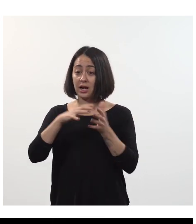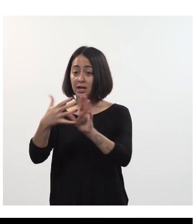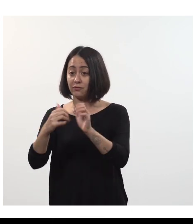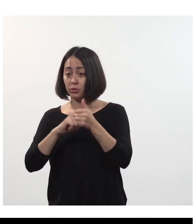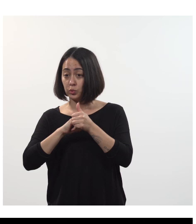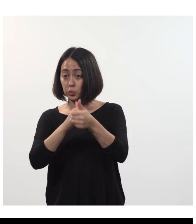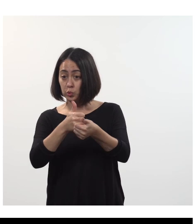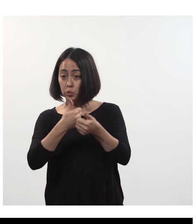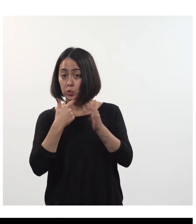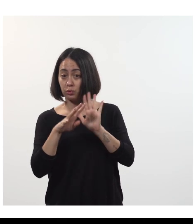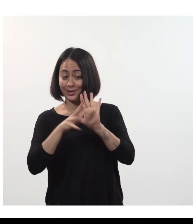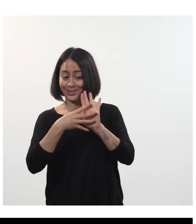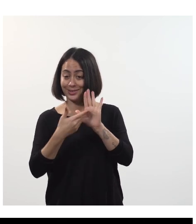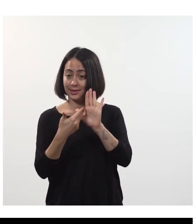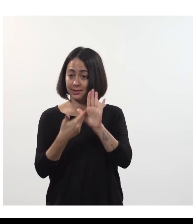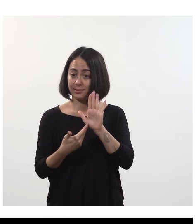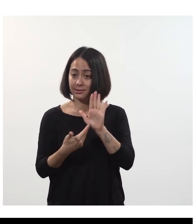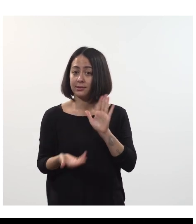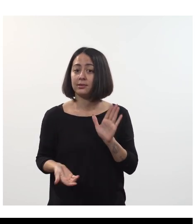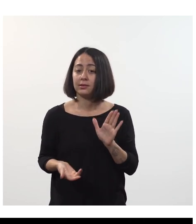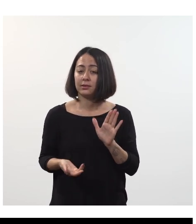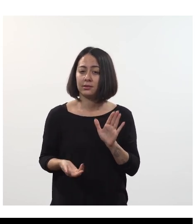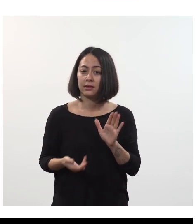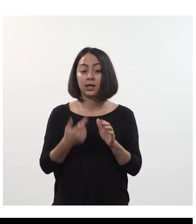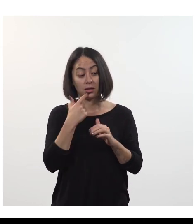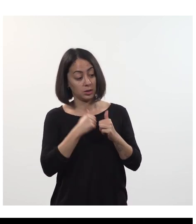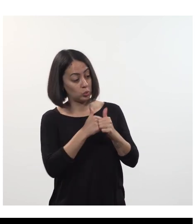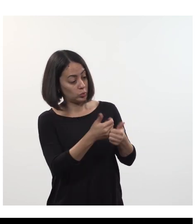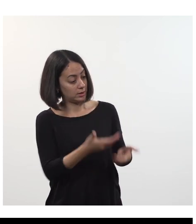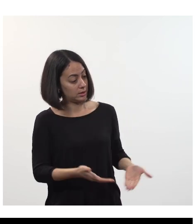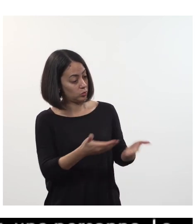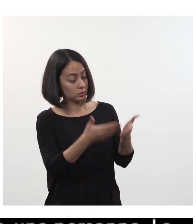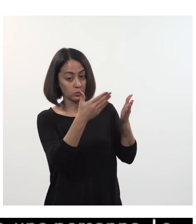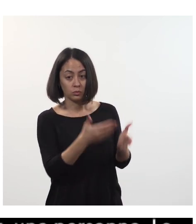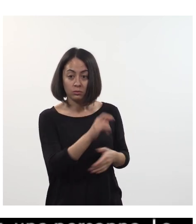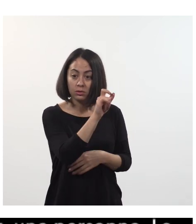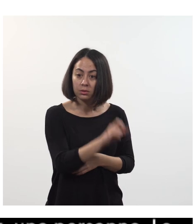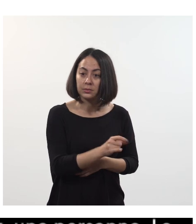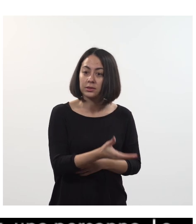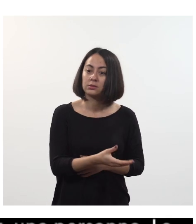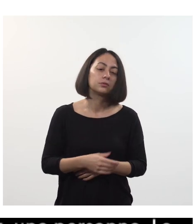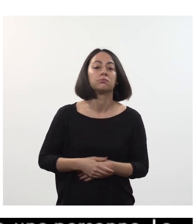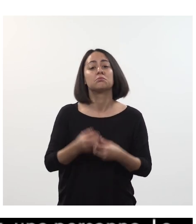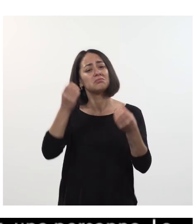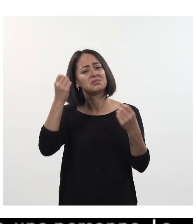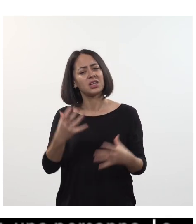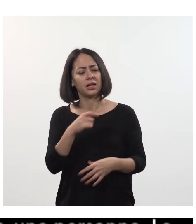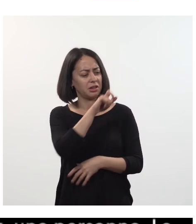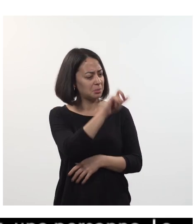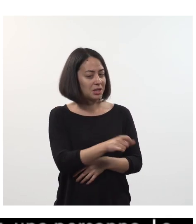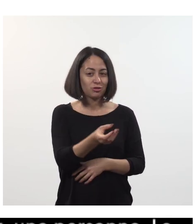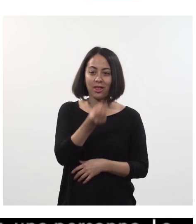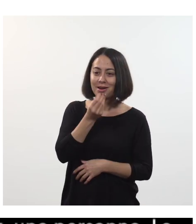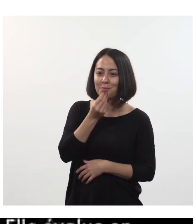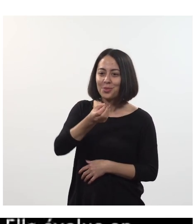ces paramètres. Et puis bien sûr en fonction de l'évolution et de l'état de la personne. Hein, on pourra avoir des moments où la personne va s'alimenter bien,